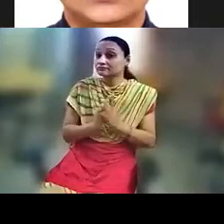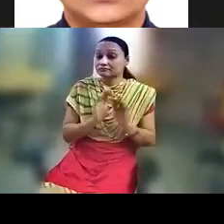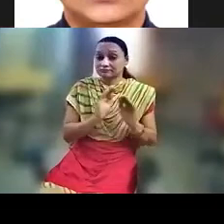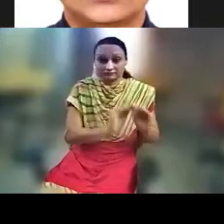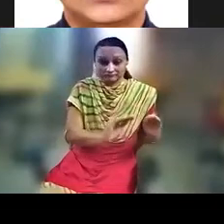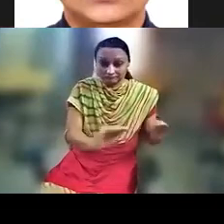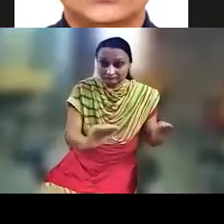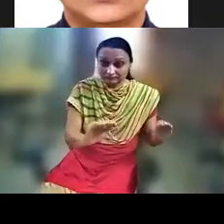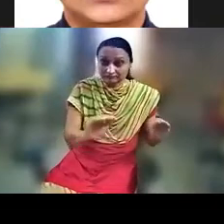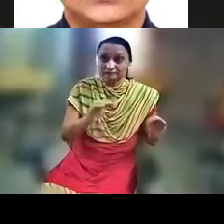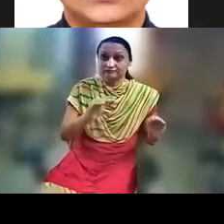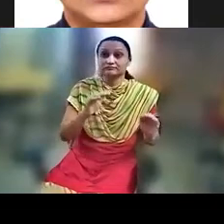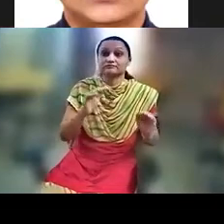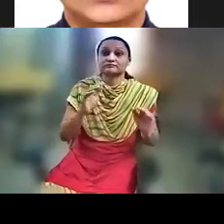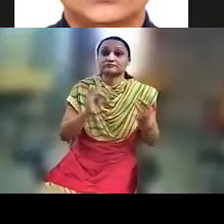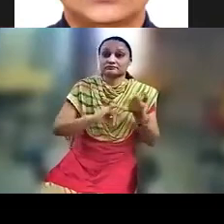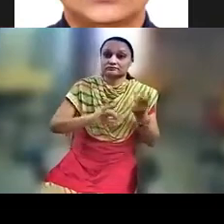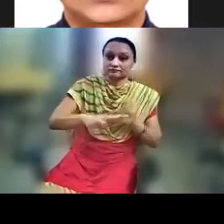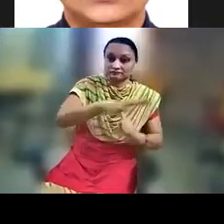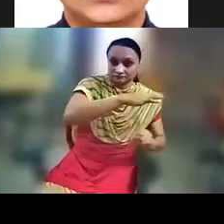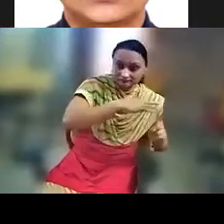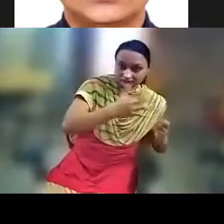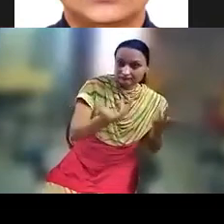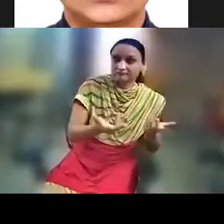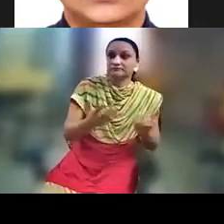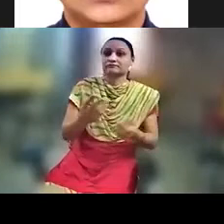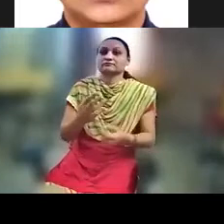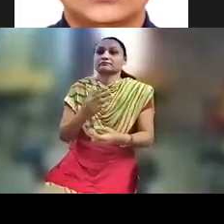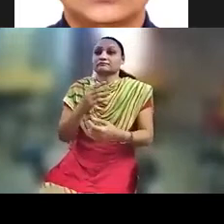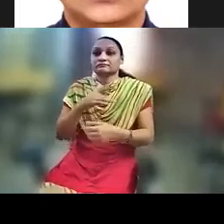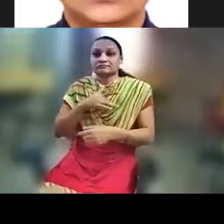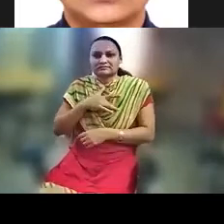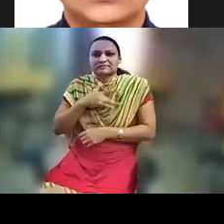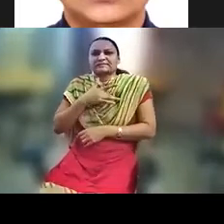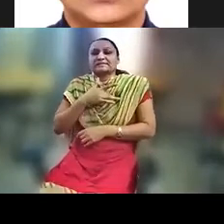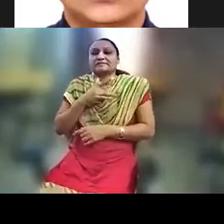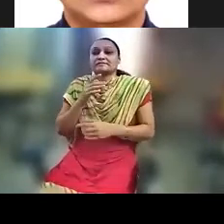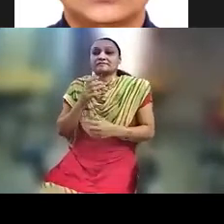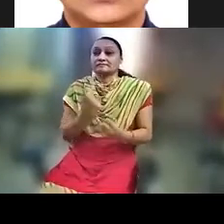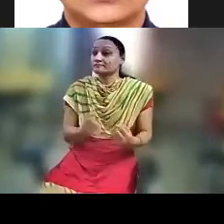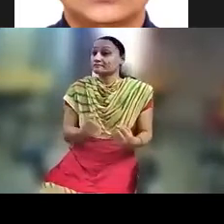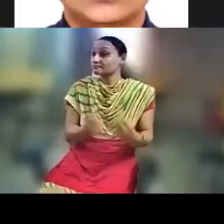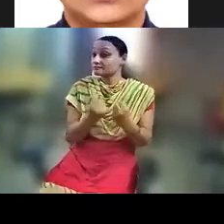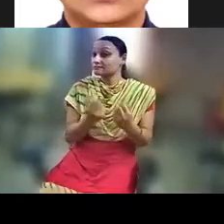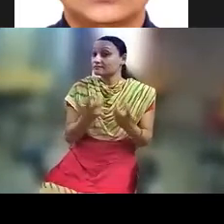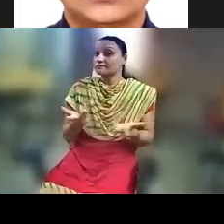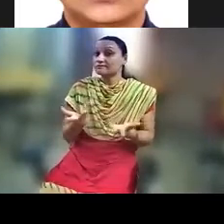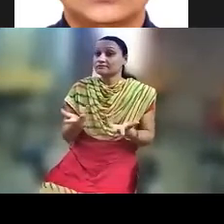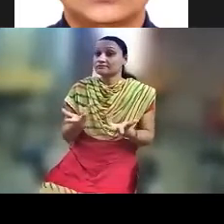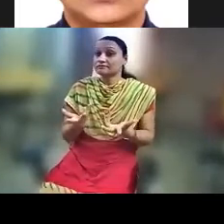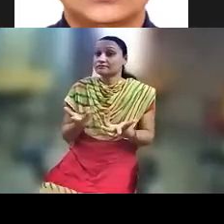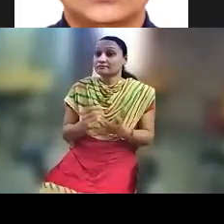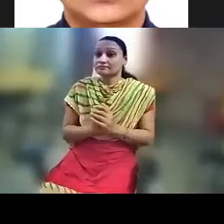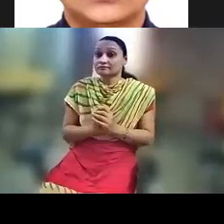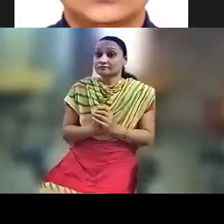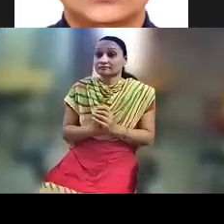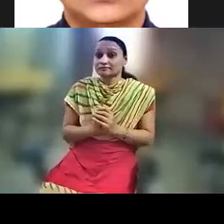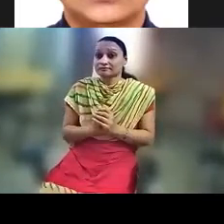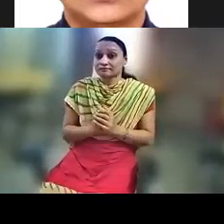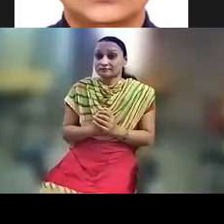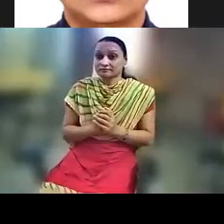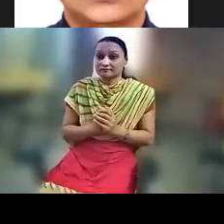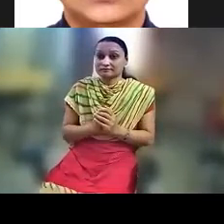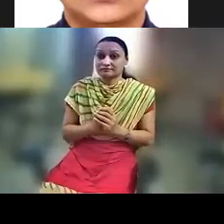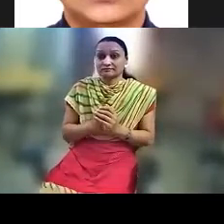और इमोशनल कॉम्पिटेंस को हम कैसे मजबूत करें. फिर पैंडेमिक का क्या इम्पैक्ट रहा है, तो अभी तक ऊपर सारा